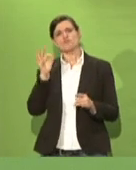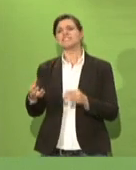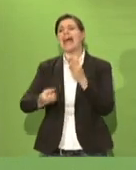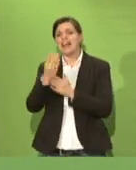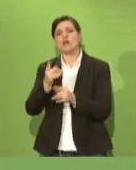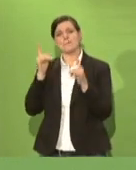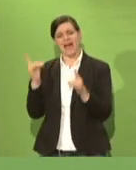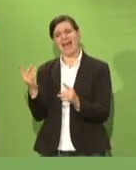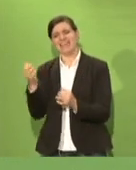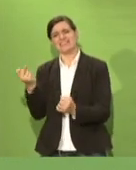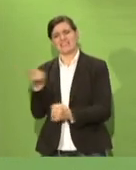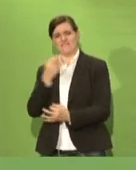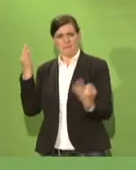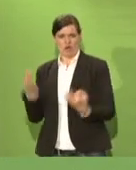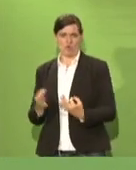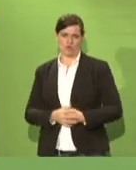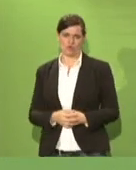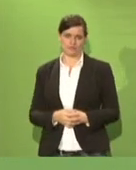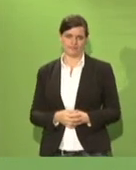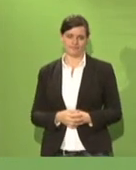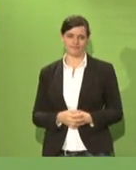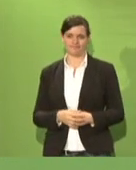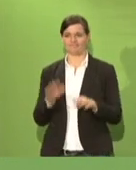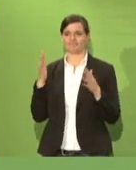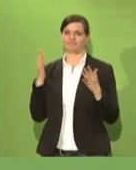ist unser Weg.